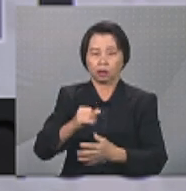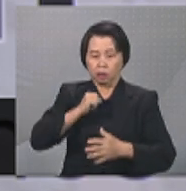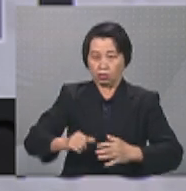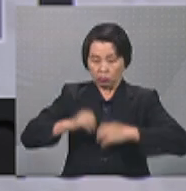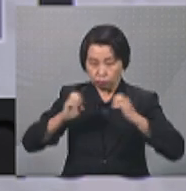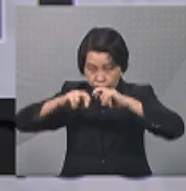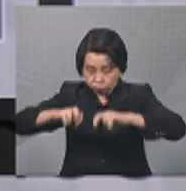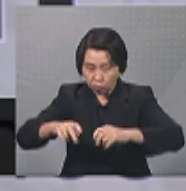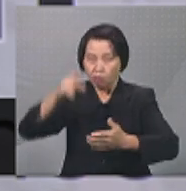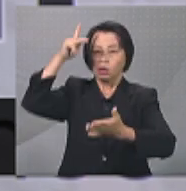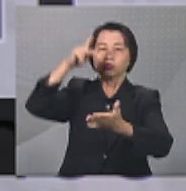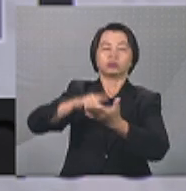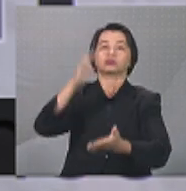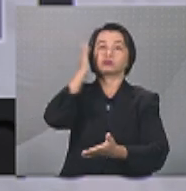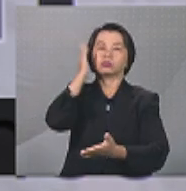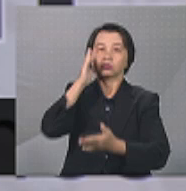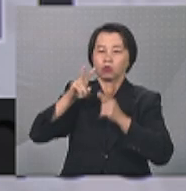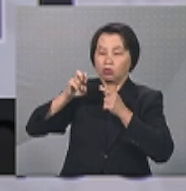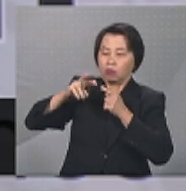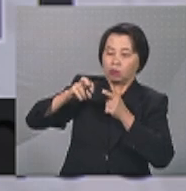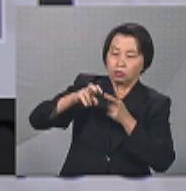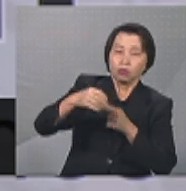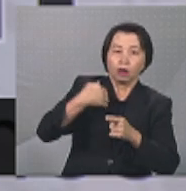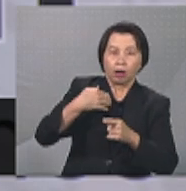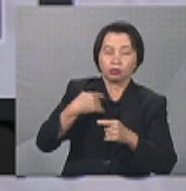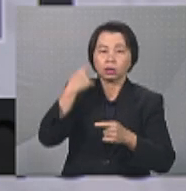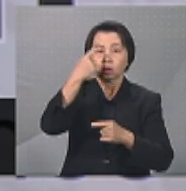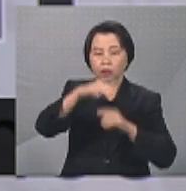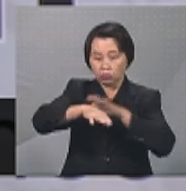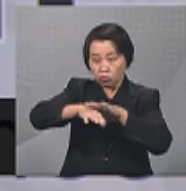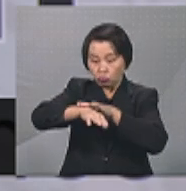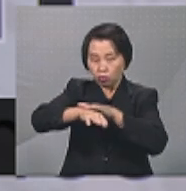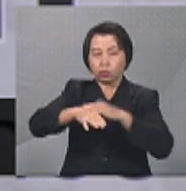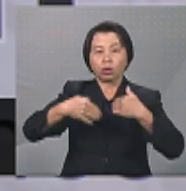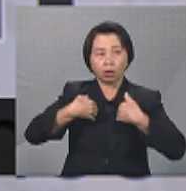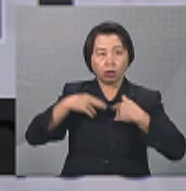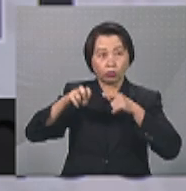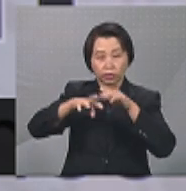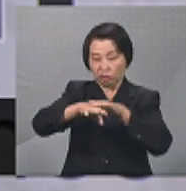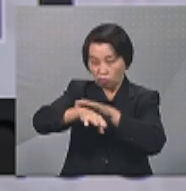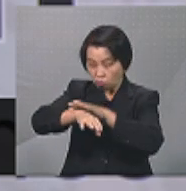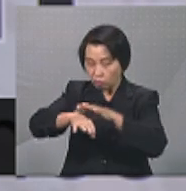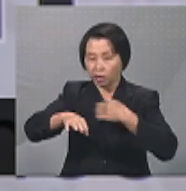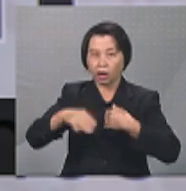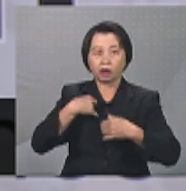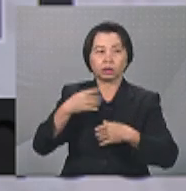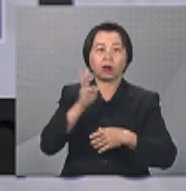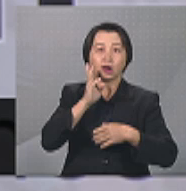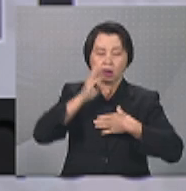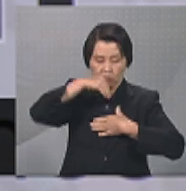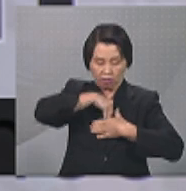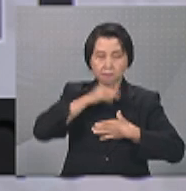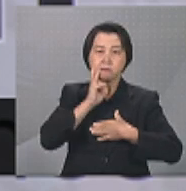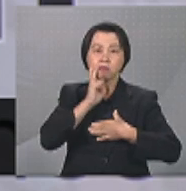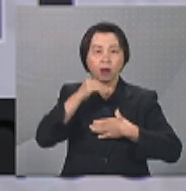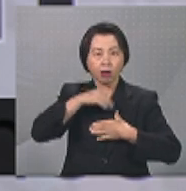kita dah kenal pasti virus tersebut ada di permukaan kulit, ada di cecair badan dan